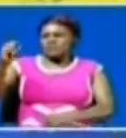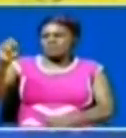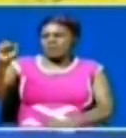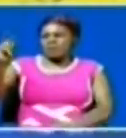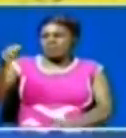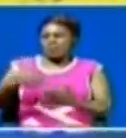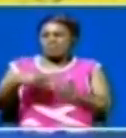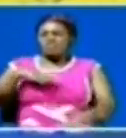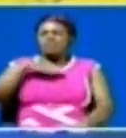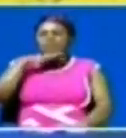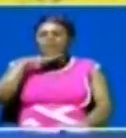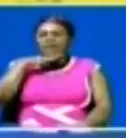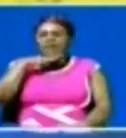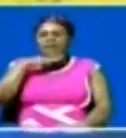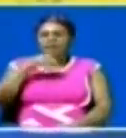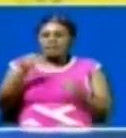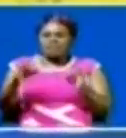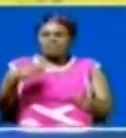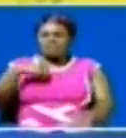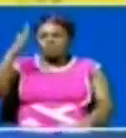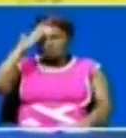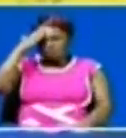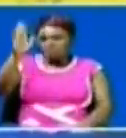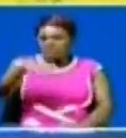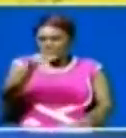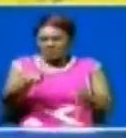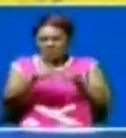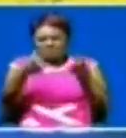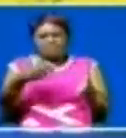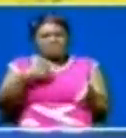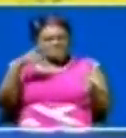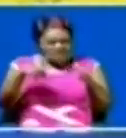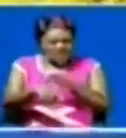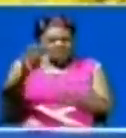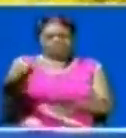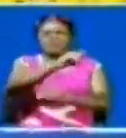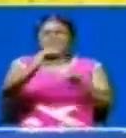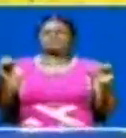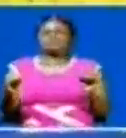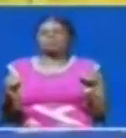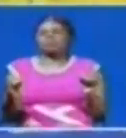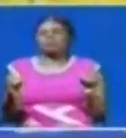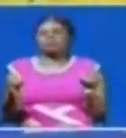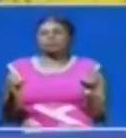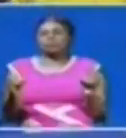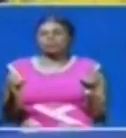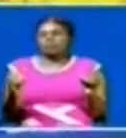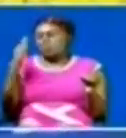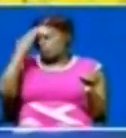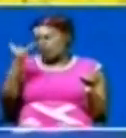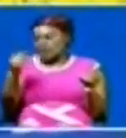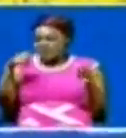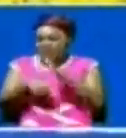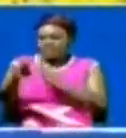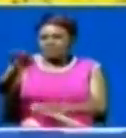achaondoka alisema kama ningejua bunge iko namna hii singeingia. Alichuta kwa sababu alienda